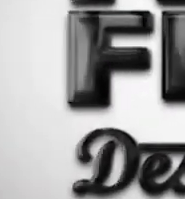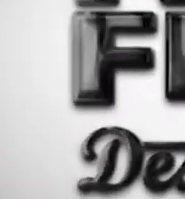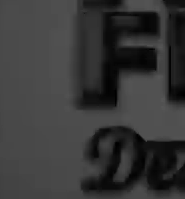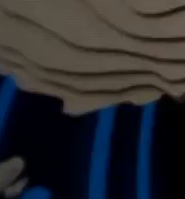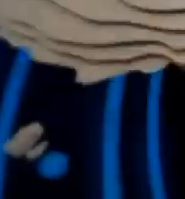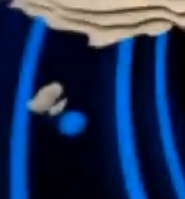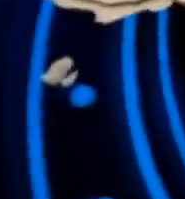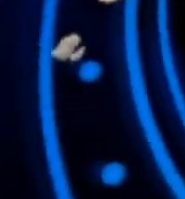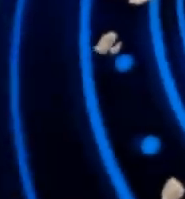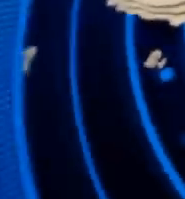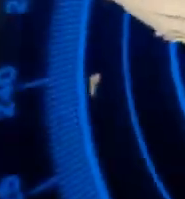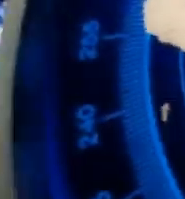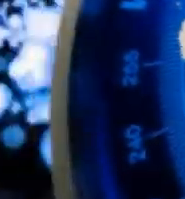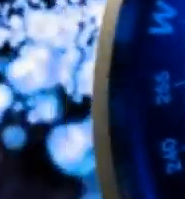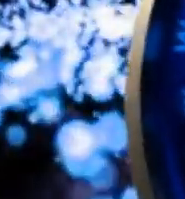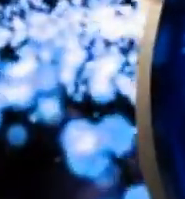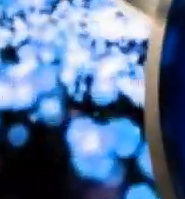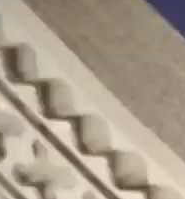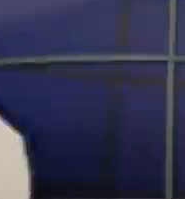देश की धड़कन.